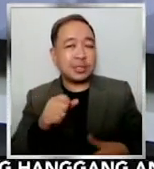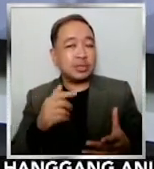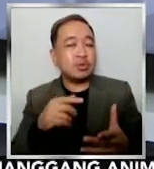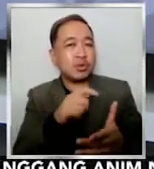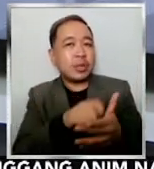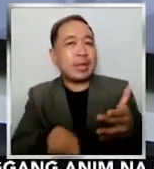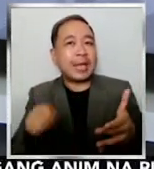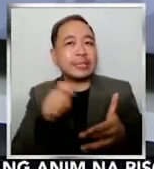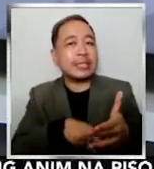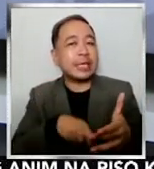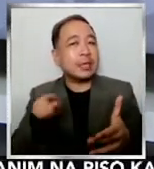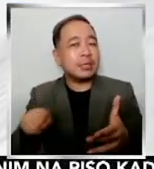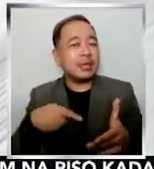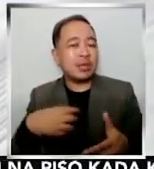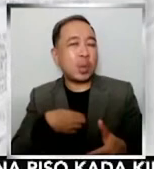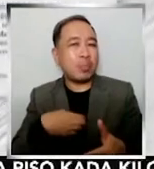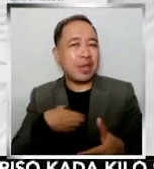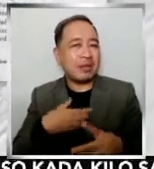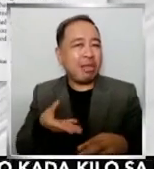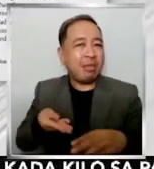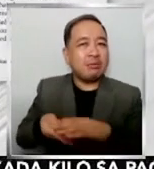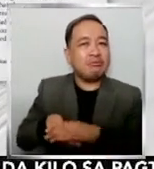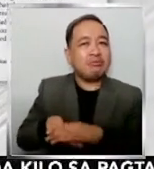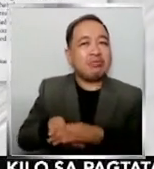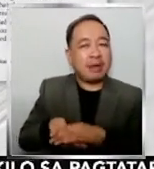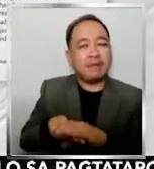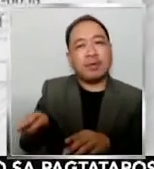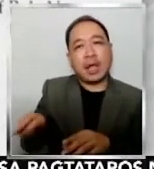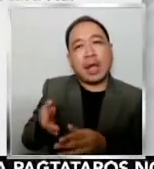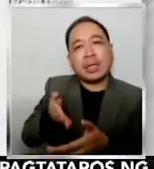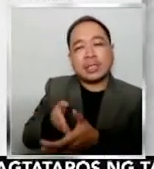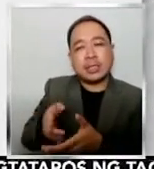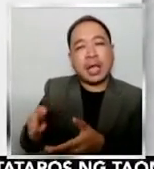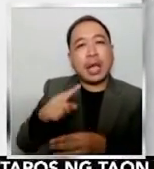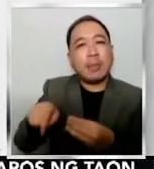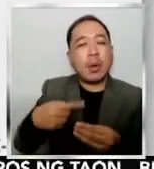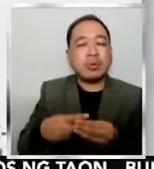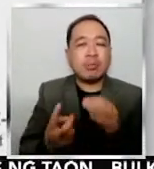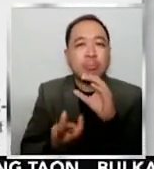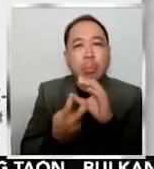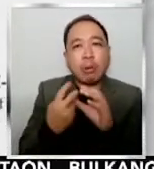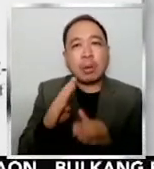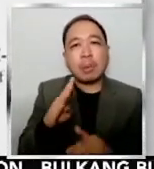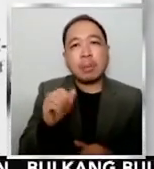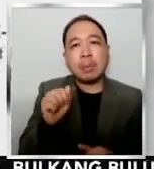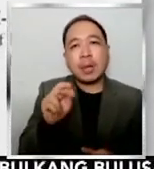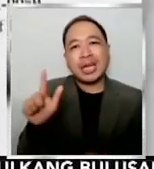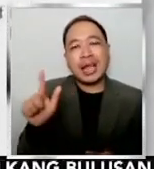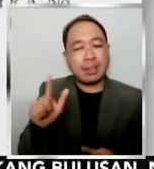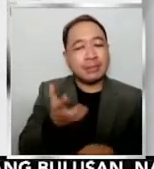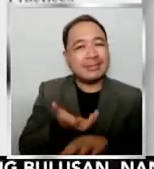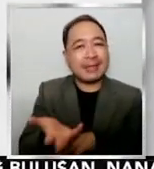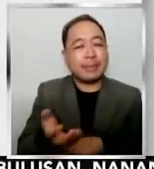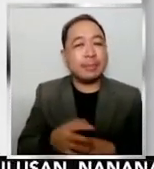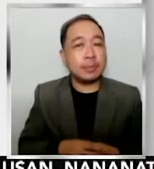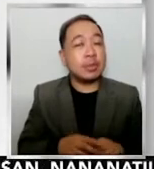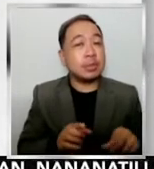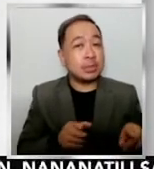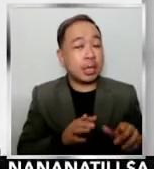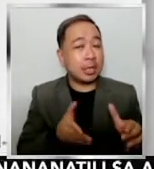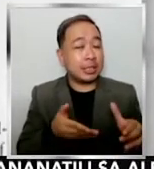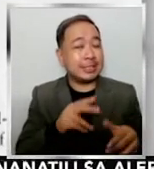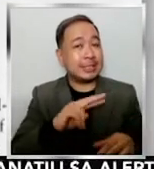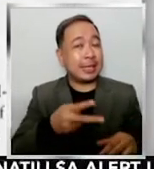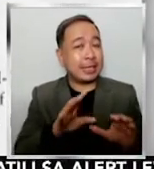o pork barrel scam. Sa walong pahinang desisyon, sinabi ng Second Division ng Anti-Graft Court na kulang sa merito